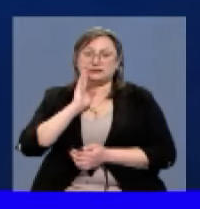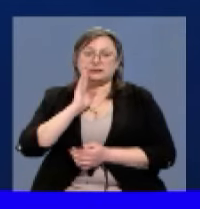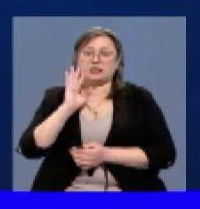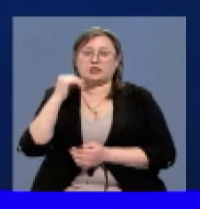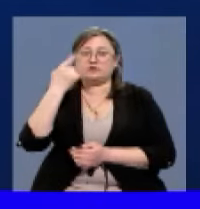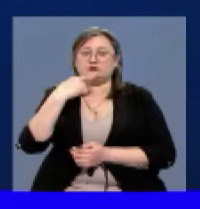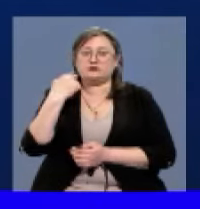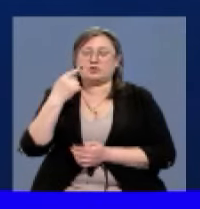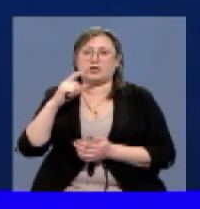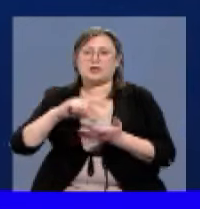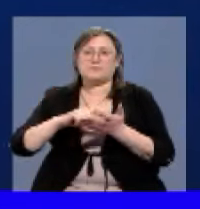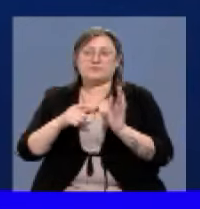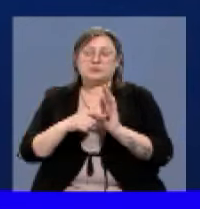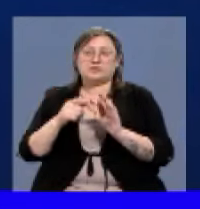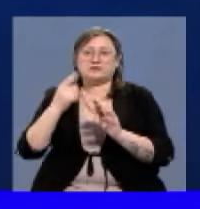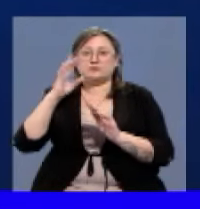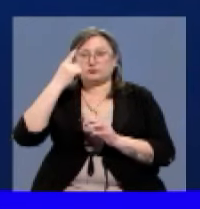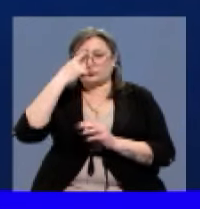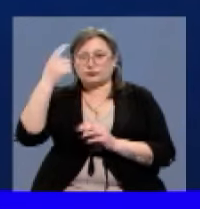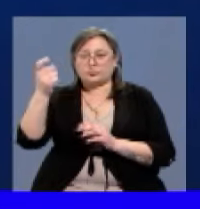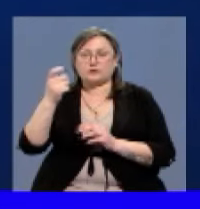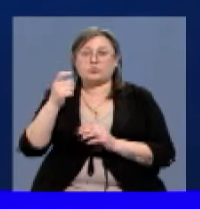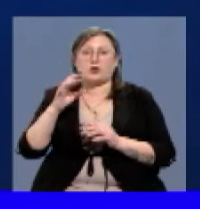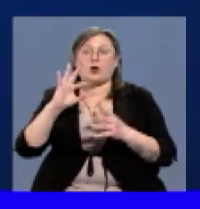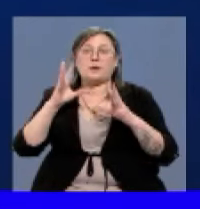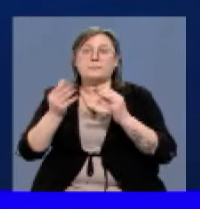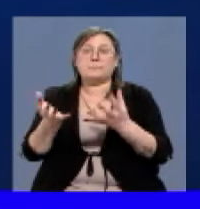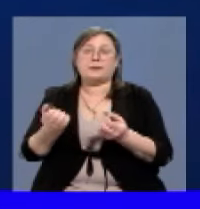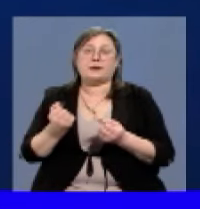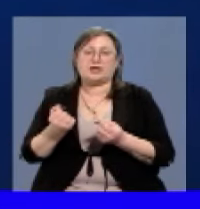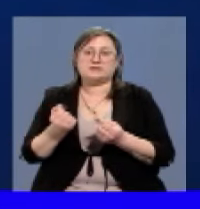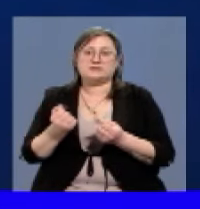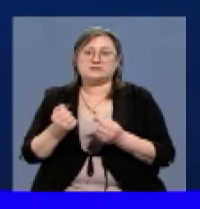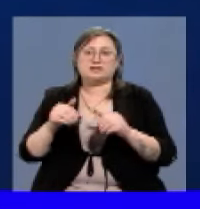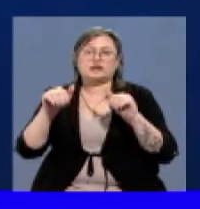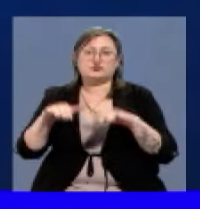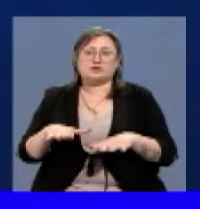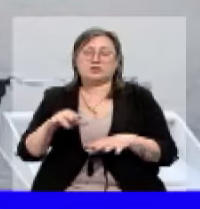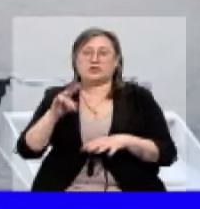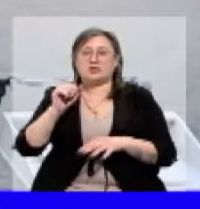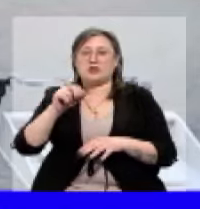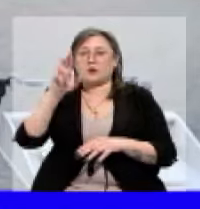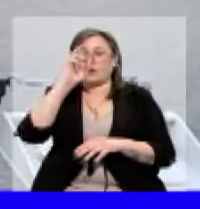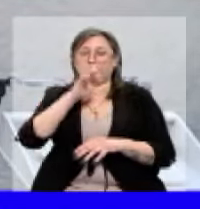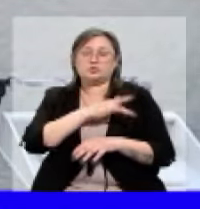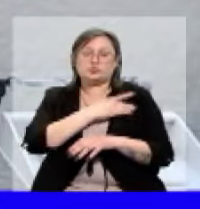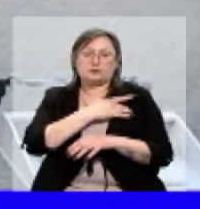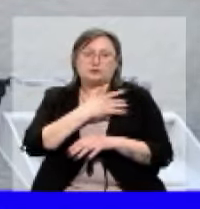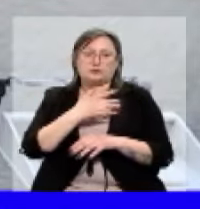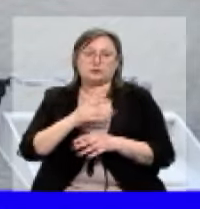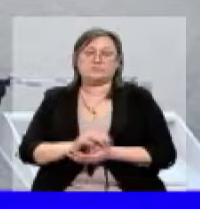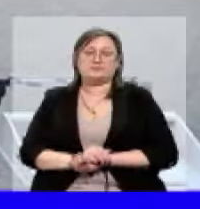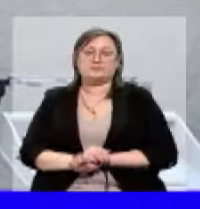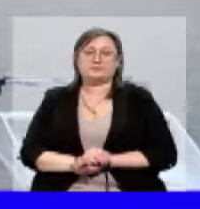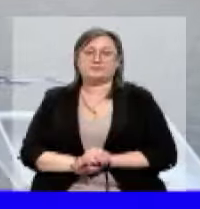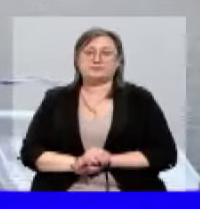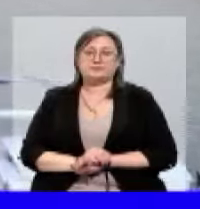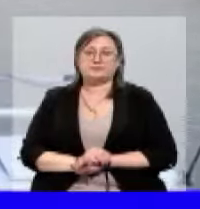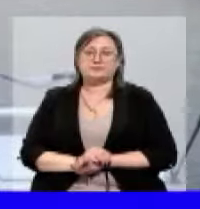біздердің жаңа САКО электрондық мектеп электронды портал арқылы өтініш беруге болады. Құжат қабылдау 3:1 қағидаты